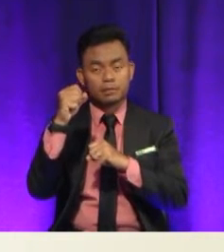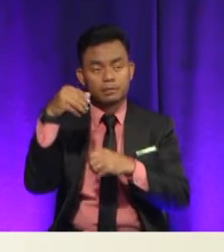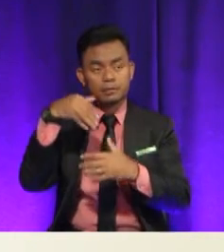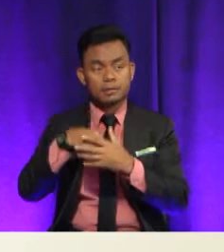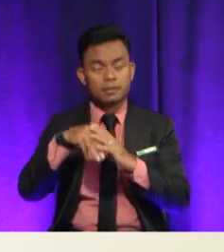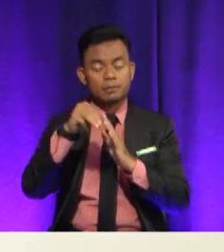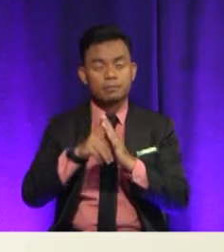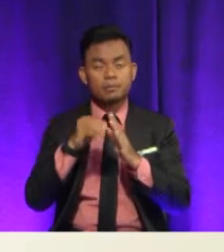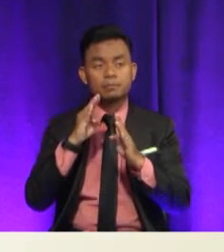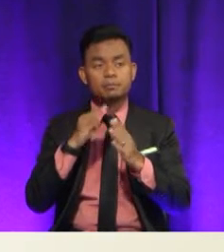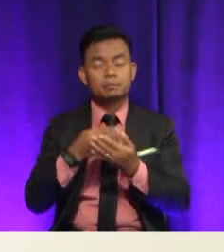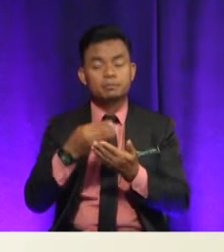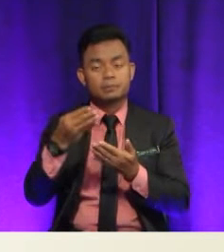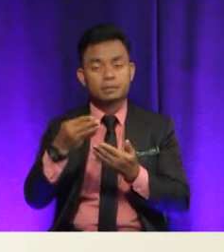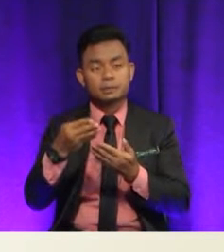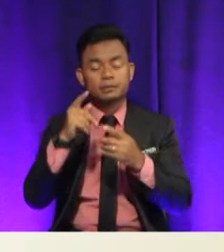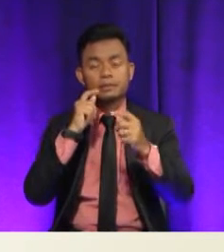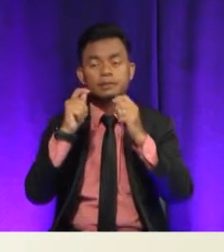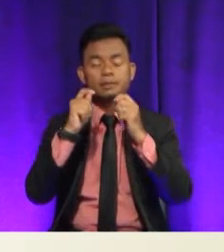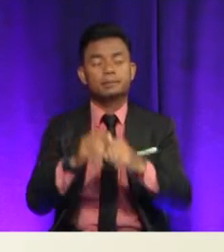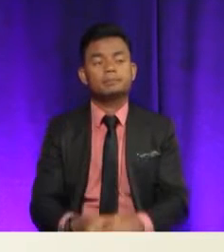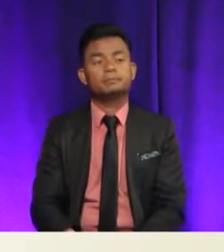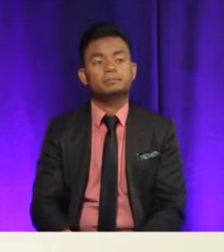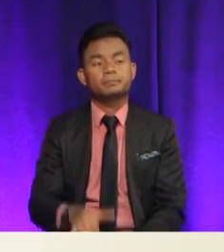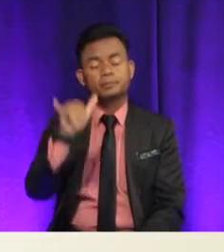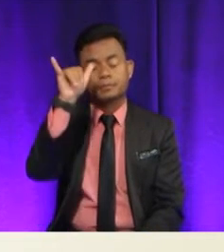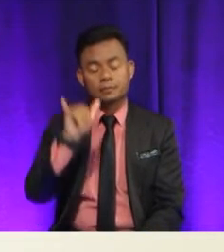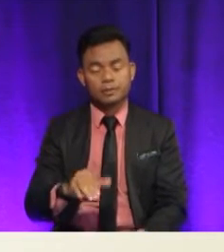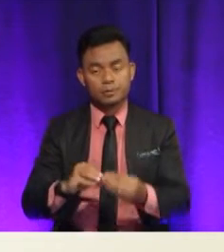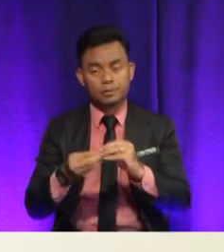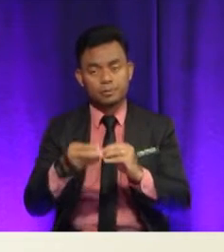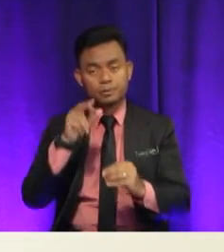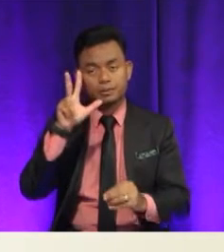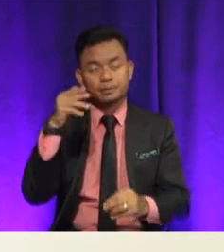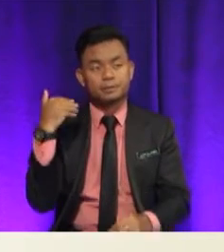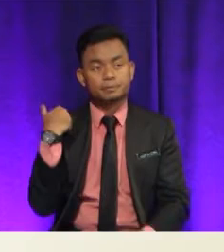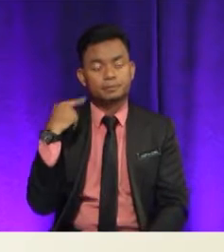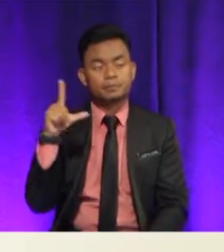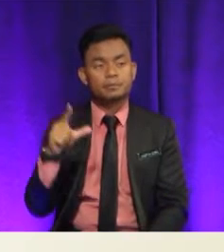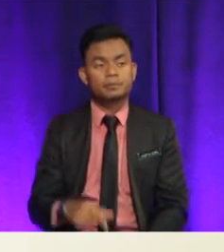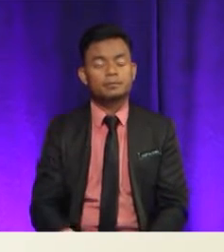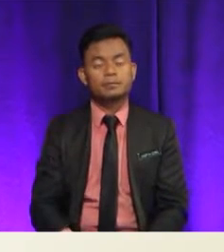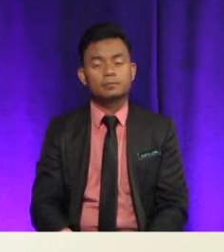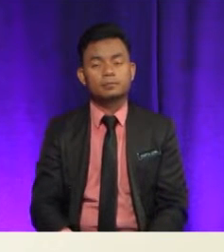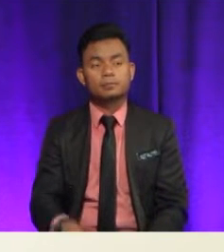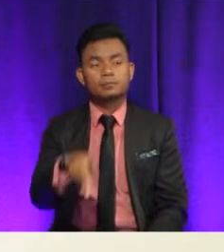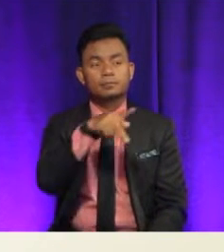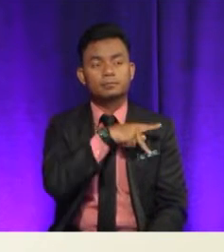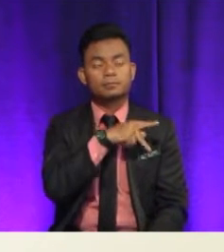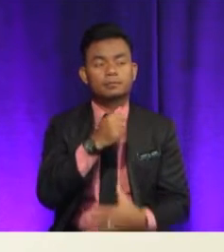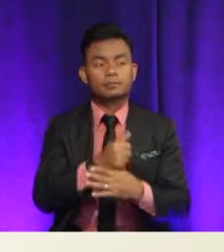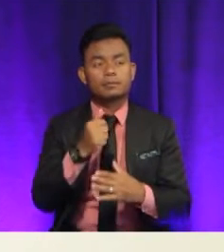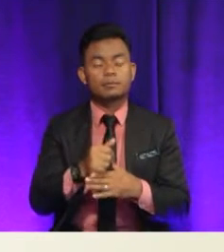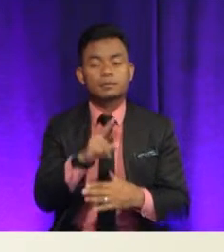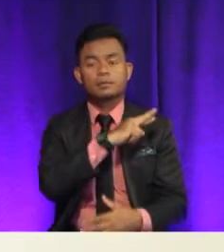bersopan dalam memberikan kita Oke kemudian yang ketiga di sini ialah Oke pemerintah atau raja yang